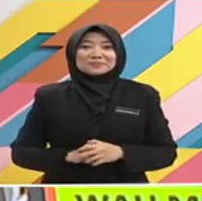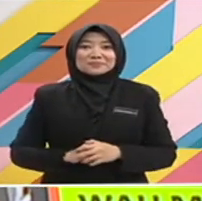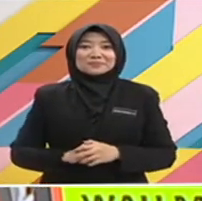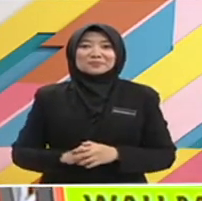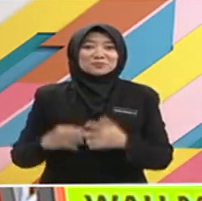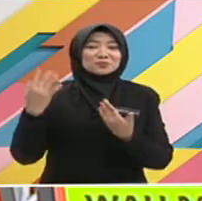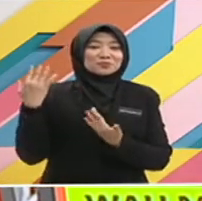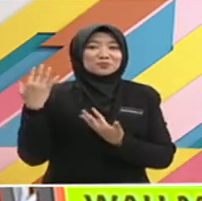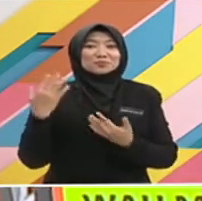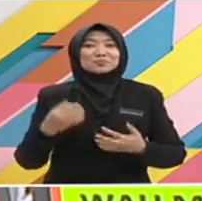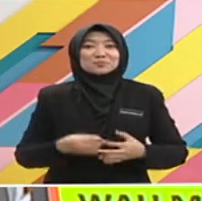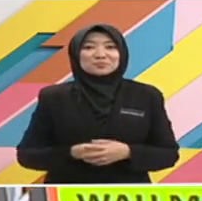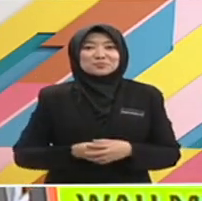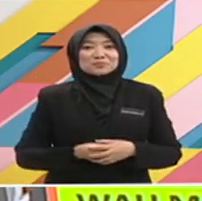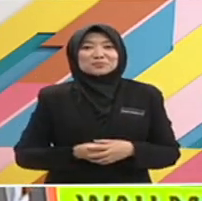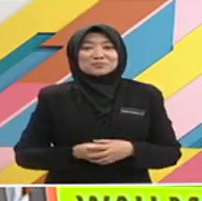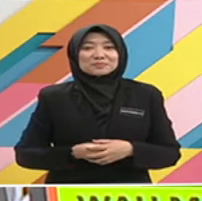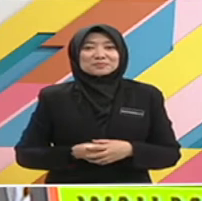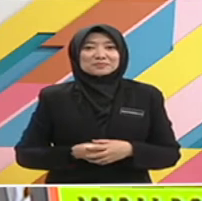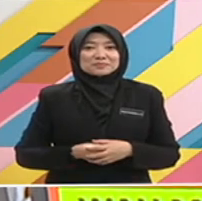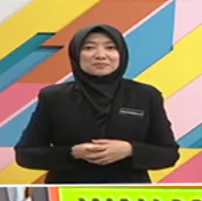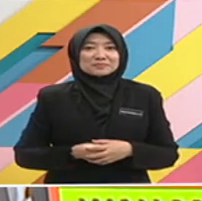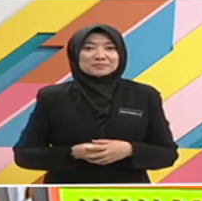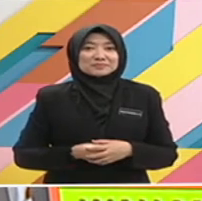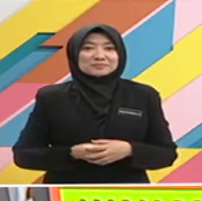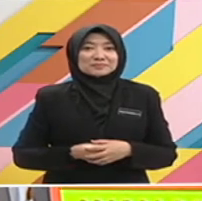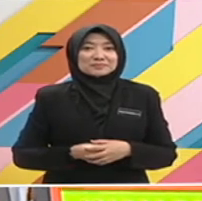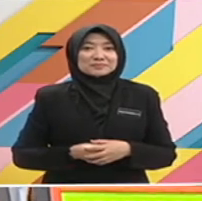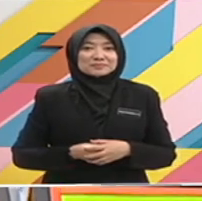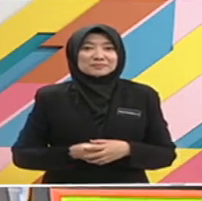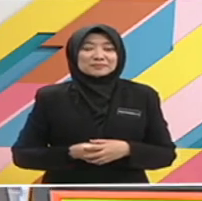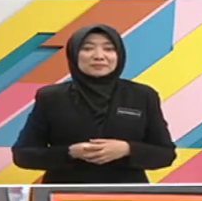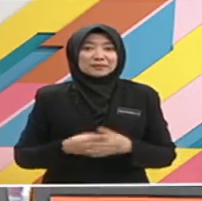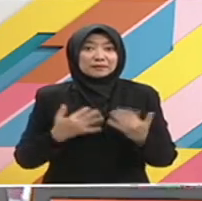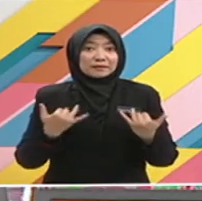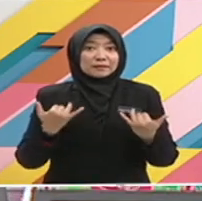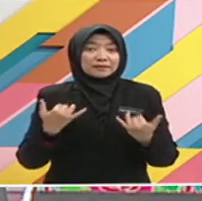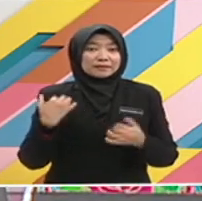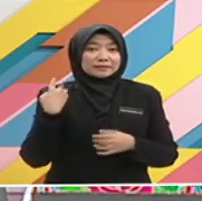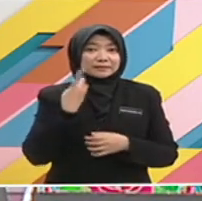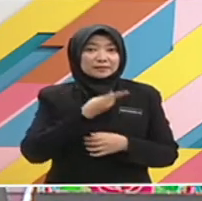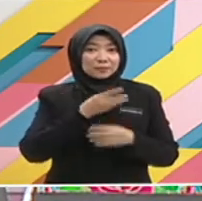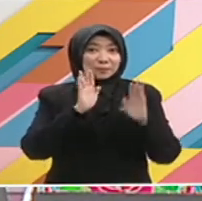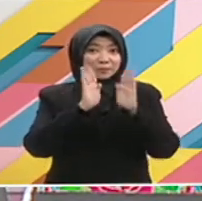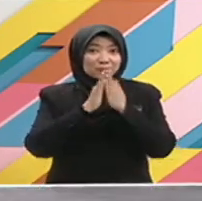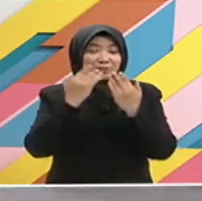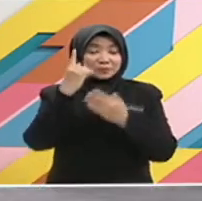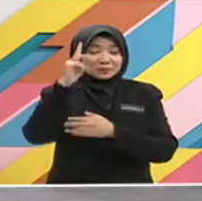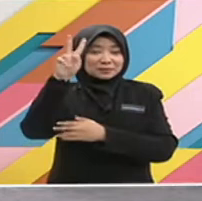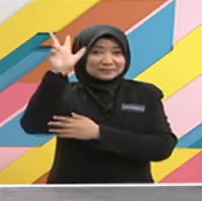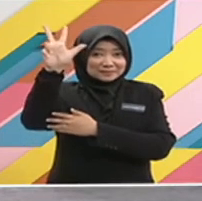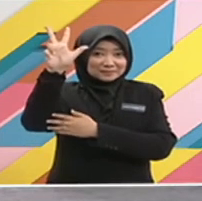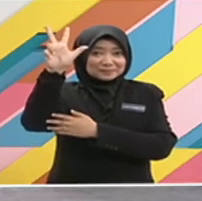potong. Okey. Okay, saya gunting sekali lagi. Okay. Okay, macam manalah agaknya bentuknya. Okay, ready buka, ya? Baik, satu,